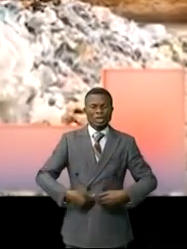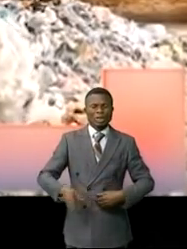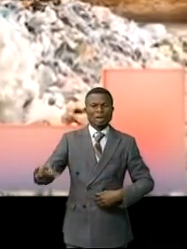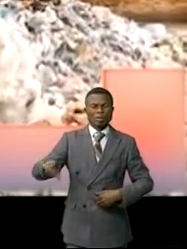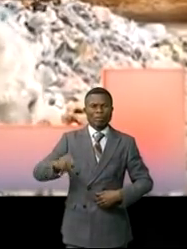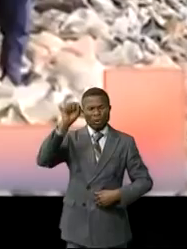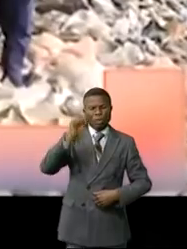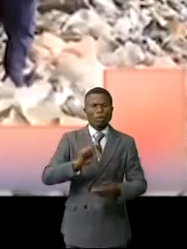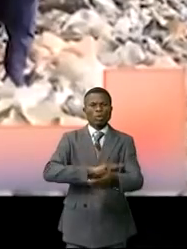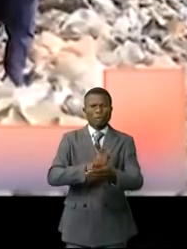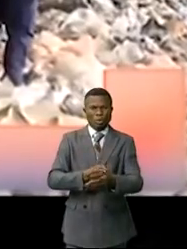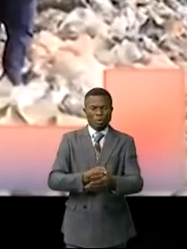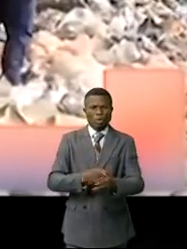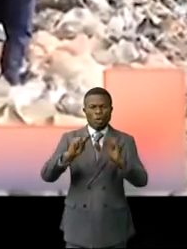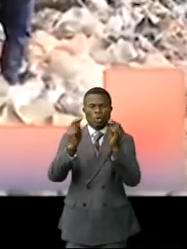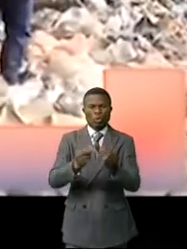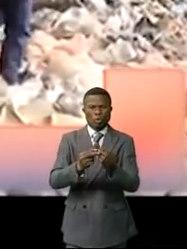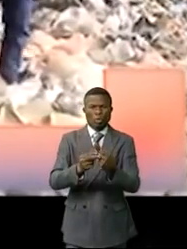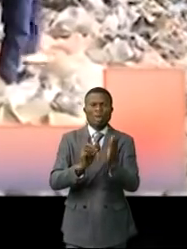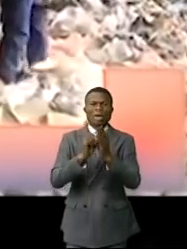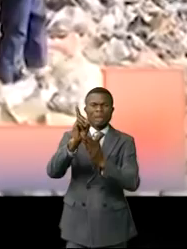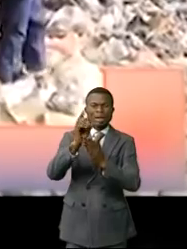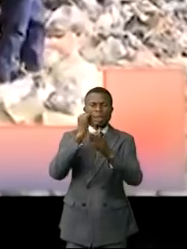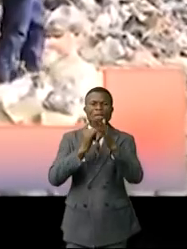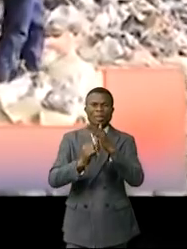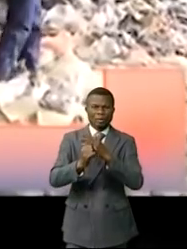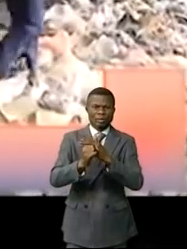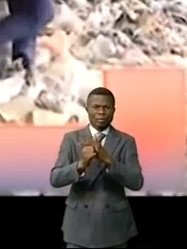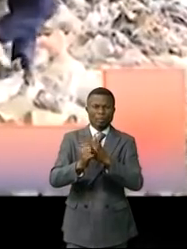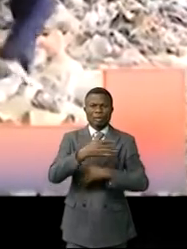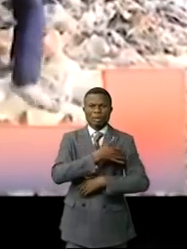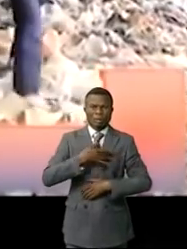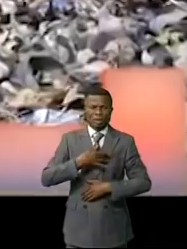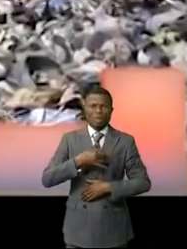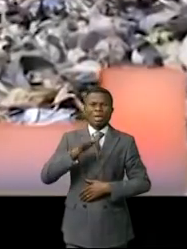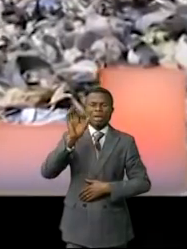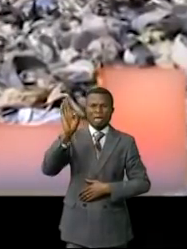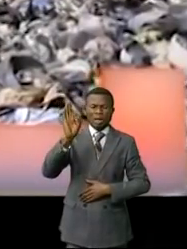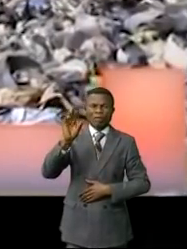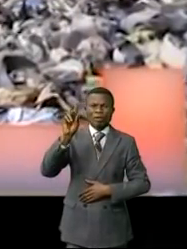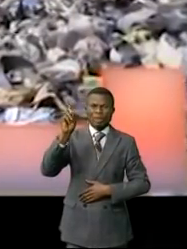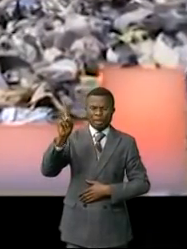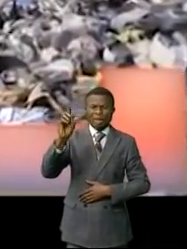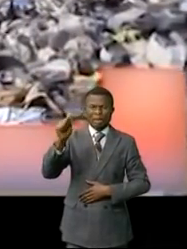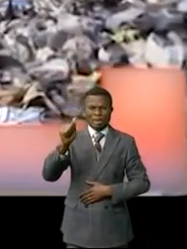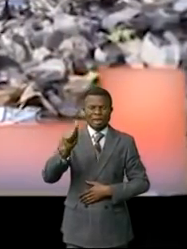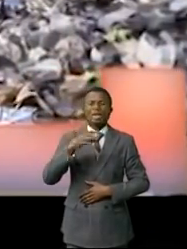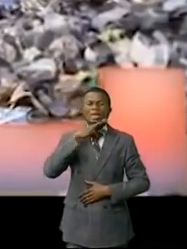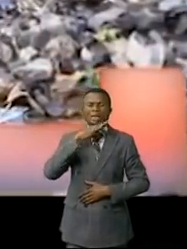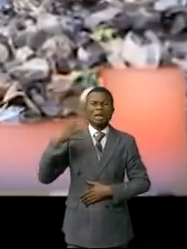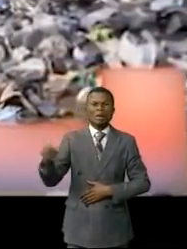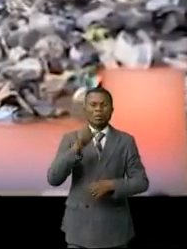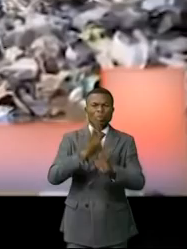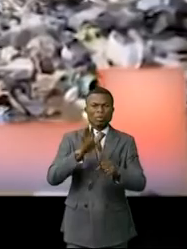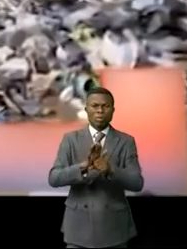Kivu, regroupés au sein de l'Agence du développement intégral, appelée FDA. Ces déchets récupérés à travers